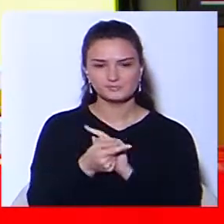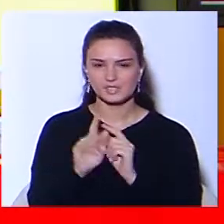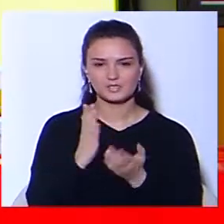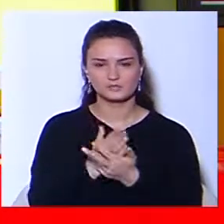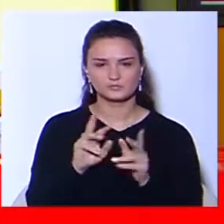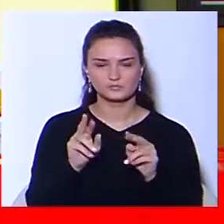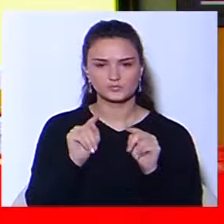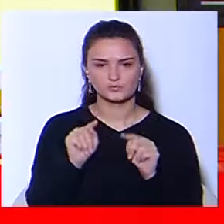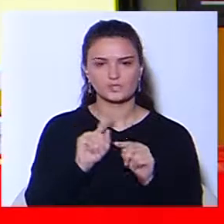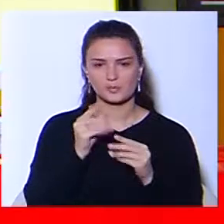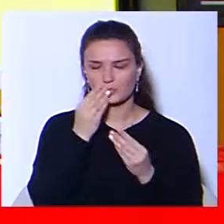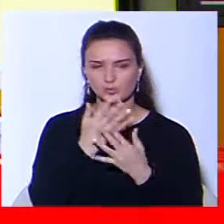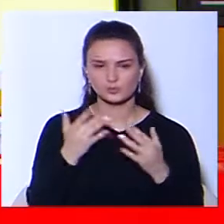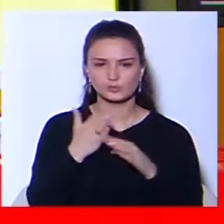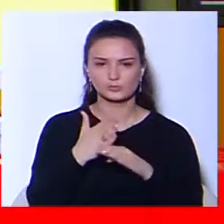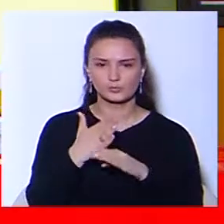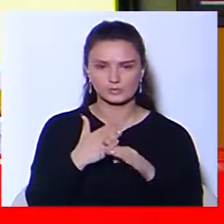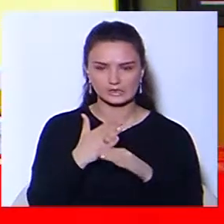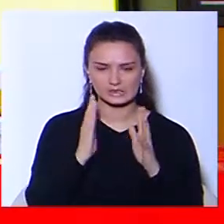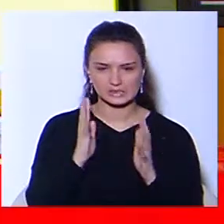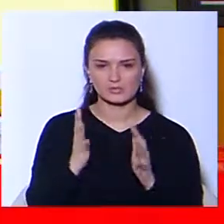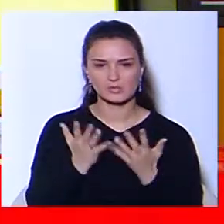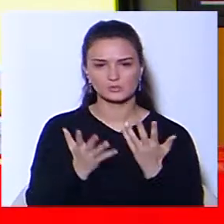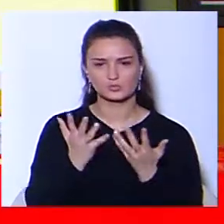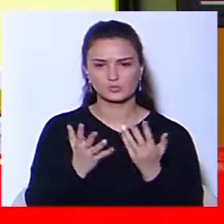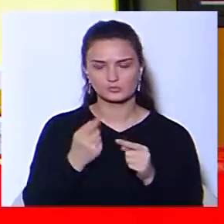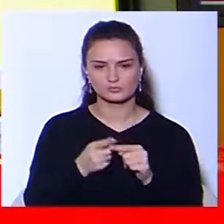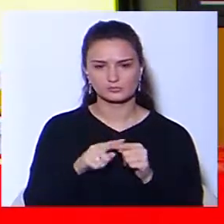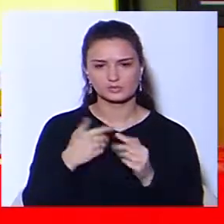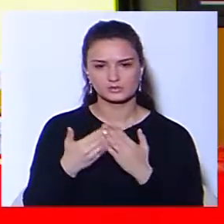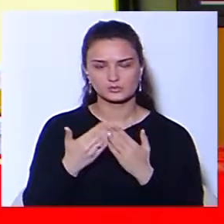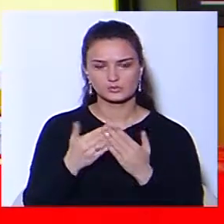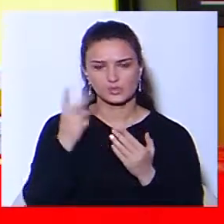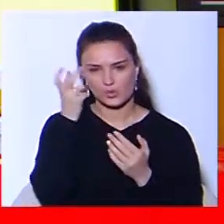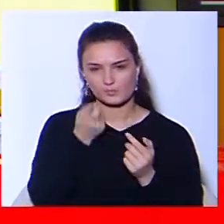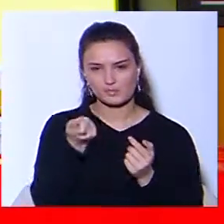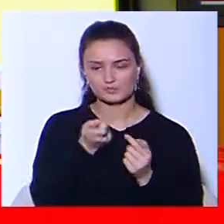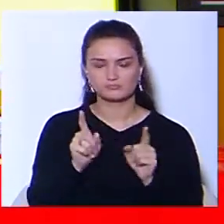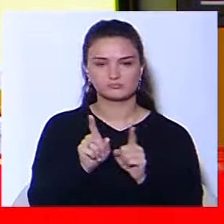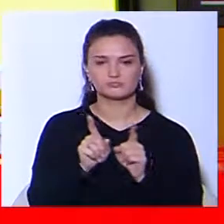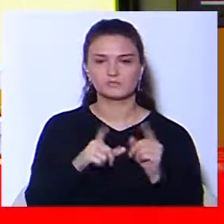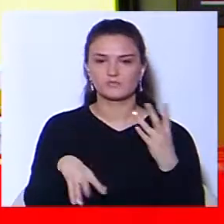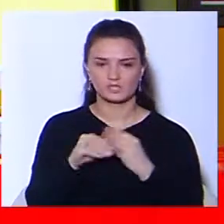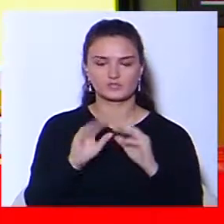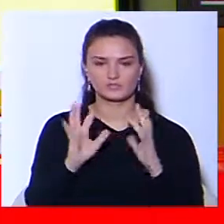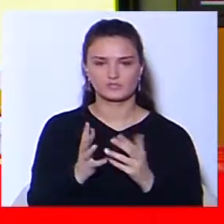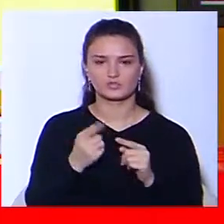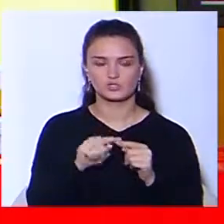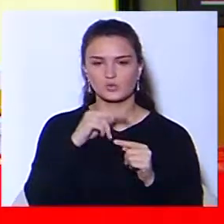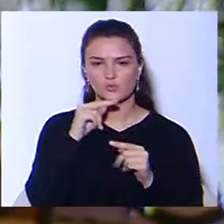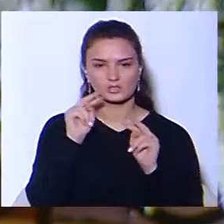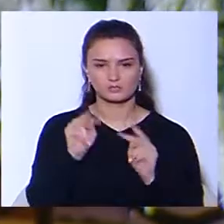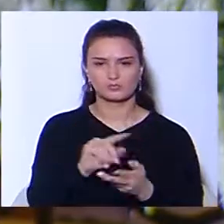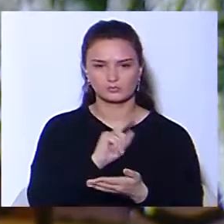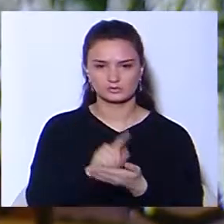აქვს მნიშვნელობა რა პროდუქტია, პური იქნება ეს თუ მაგალითად ხორბლის მარცვალი. ყველა შემთხვევაში ეს არის საყურადღებო